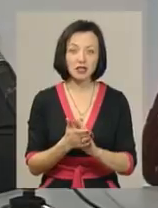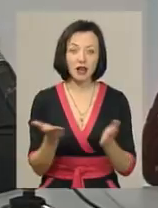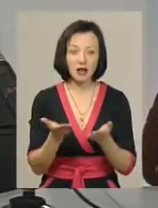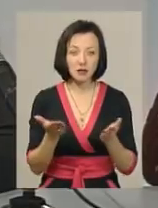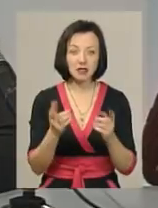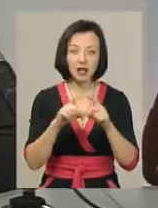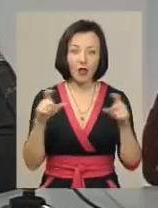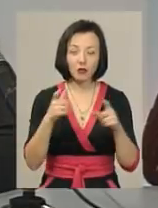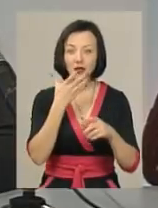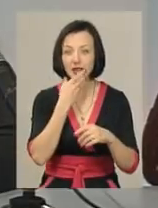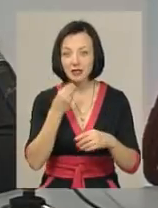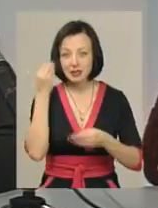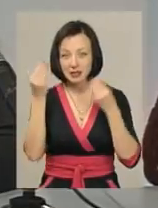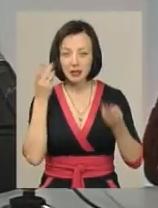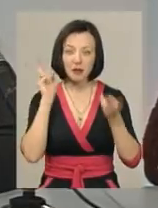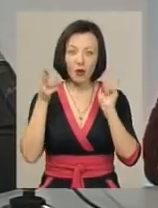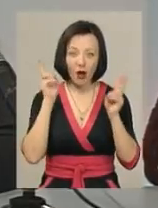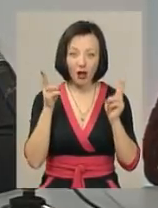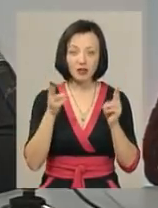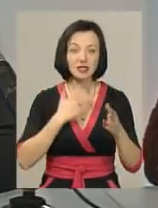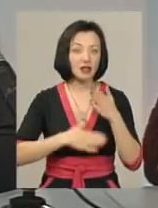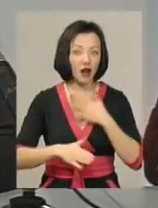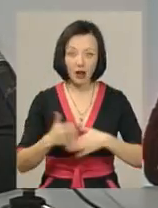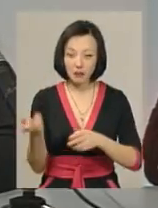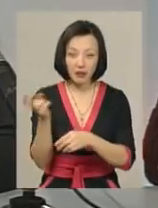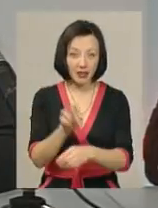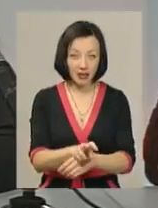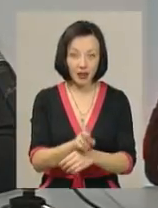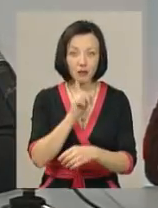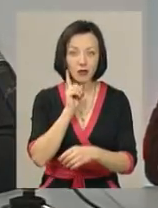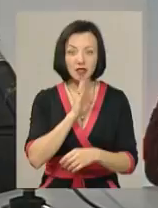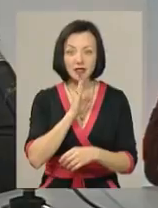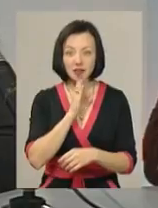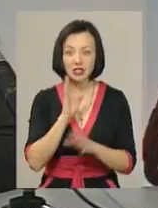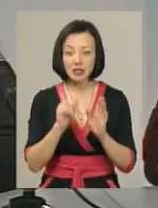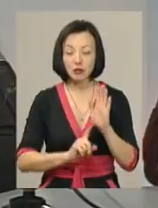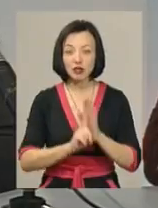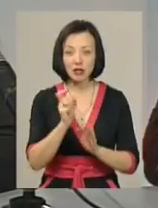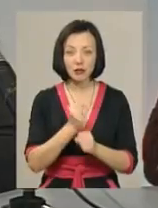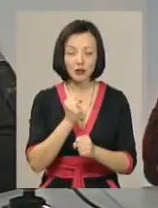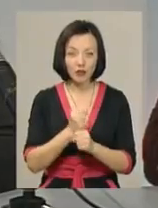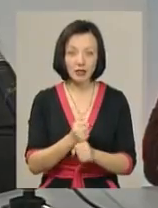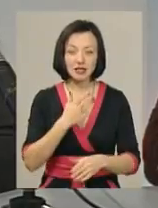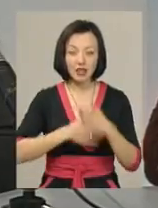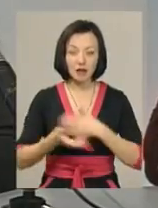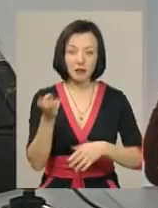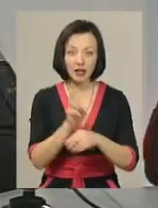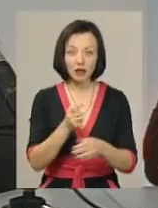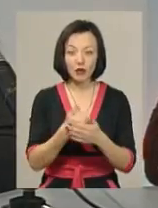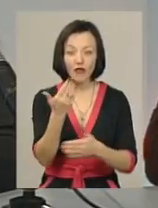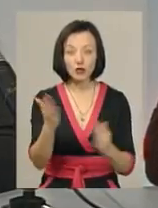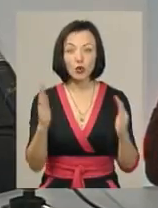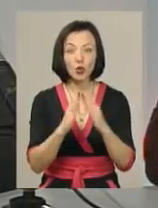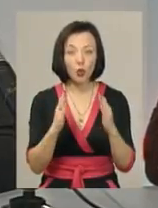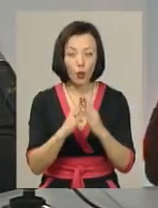якимось салоном краси з якоюсь перукаркою вона з радістю прийде молода дівчина яка тільки почала працювати вона з радістю прийде до вас